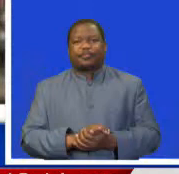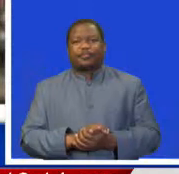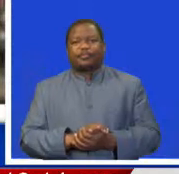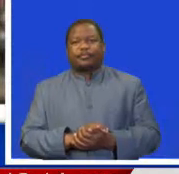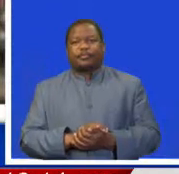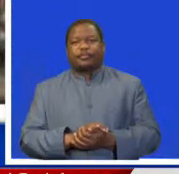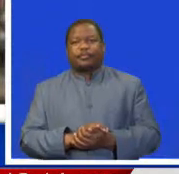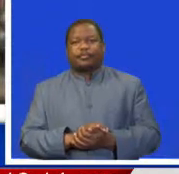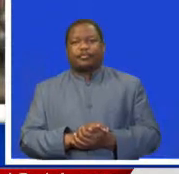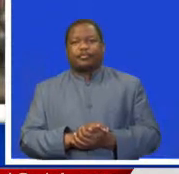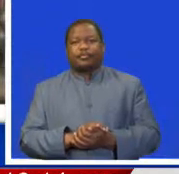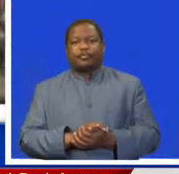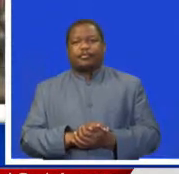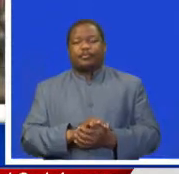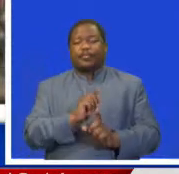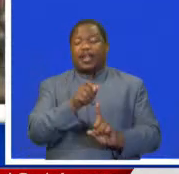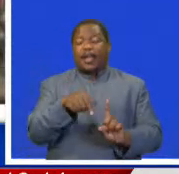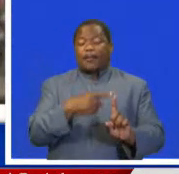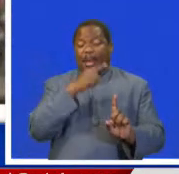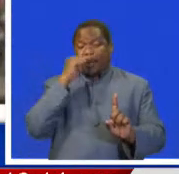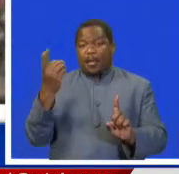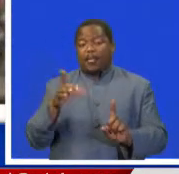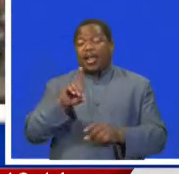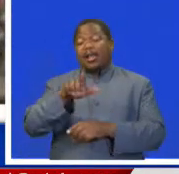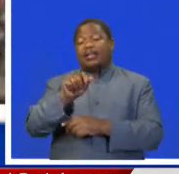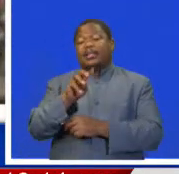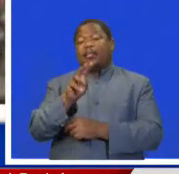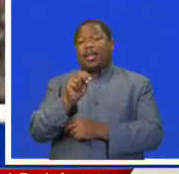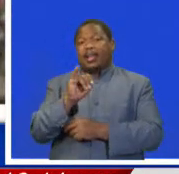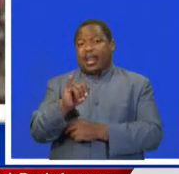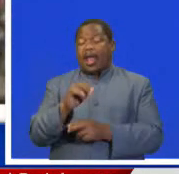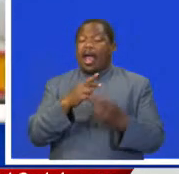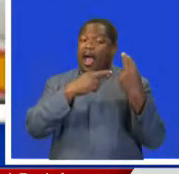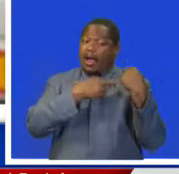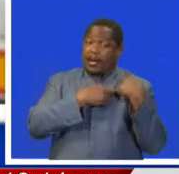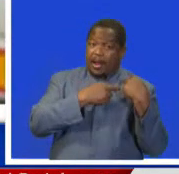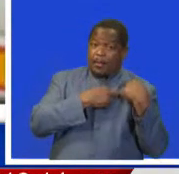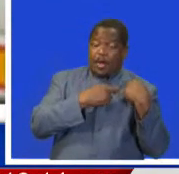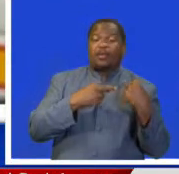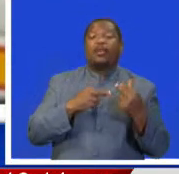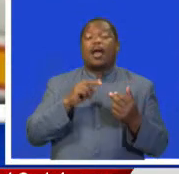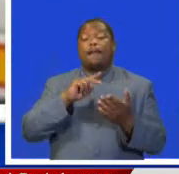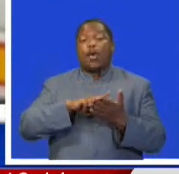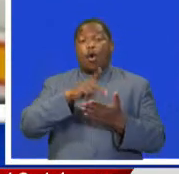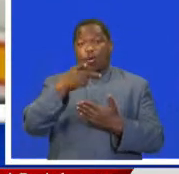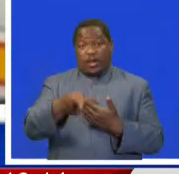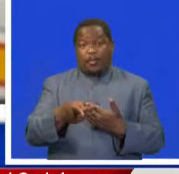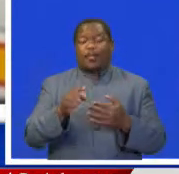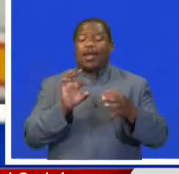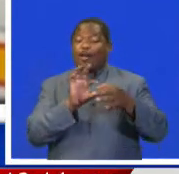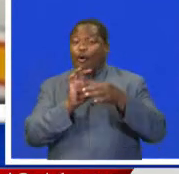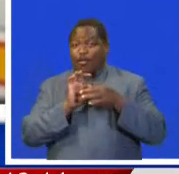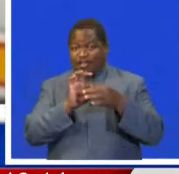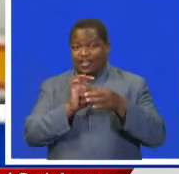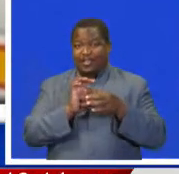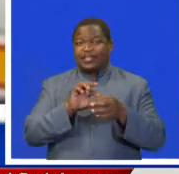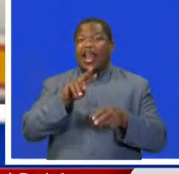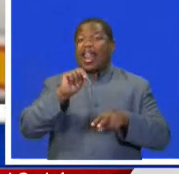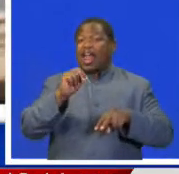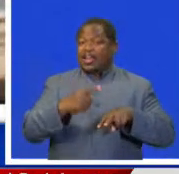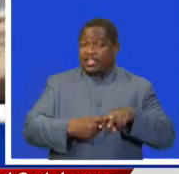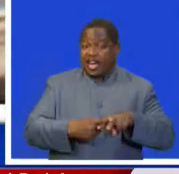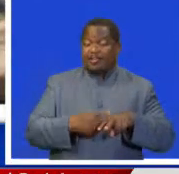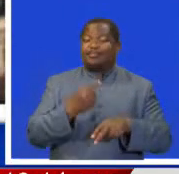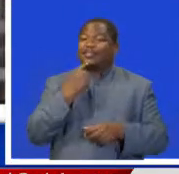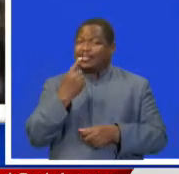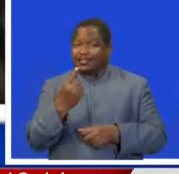Mphikeleli Dlamini lobuke tinhlelo kaNature uthi kunesidingo sekuthi tichubeke nekuqiniswa tinhlelo tempilo tebantfu labasha kude bangalitholi